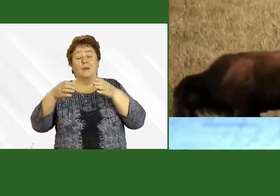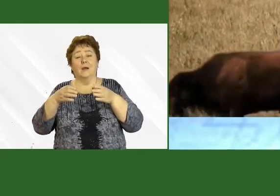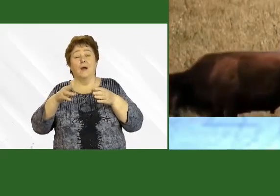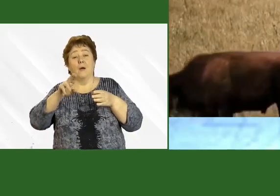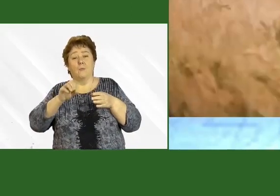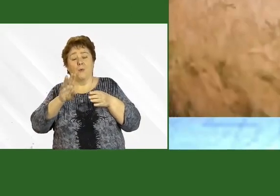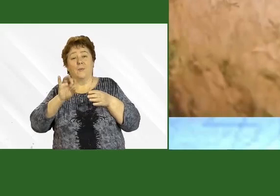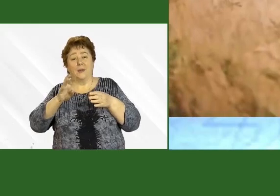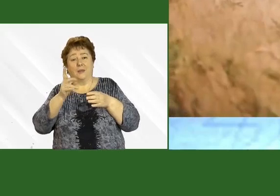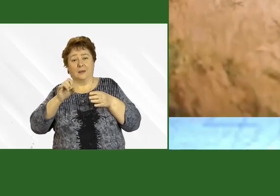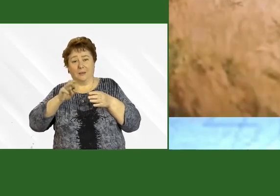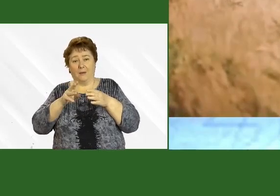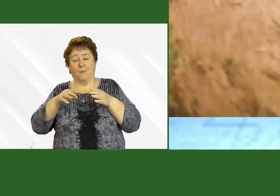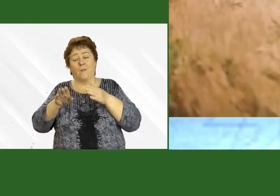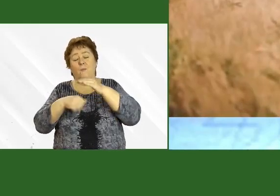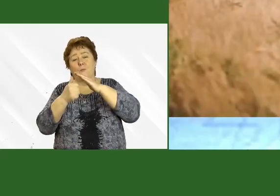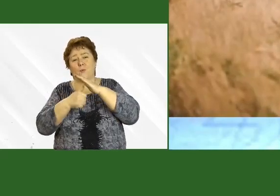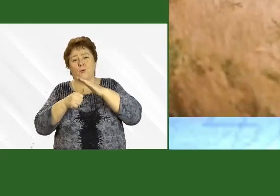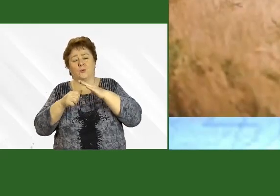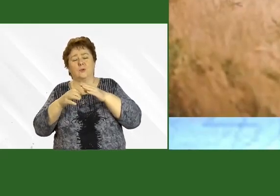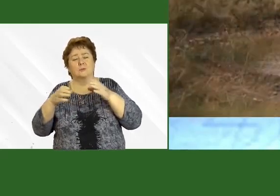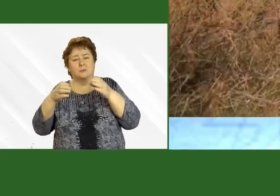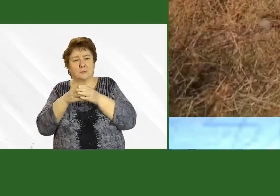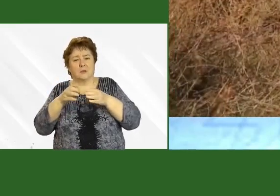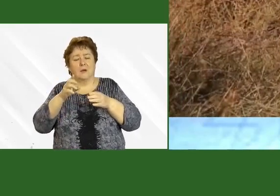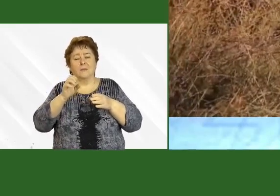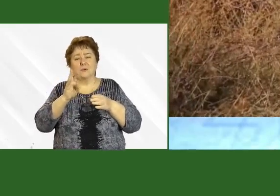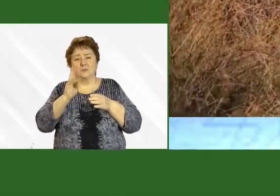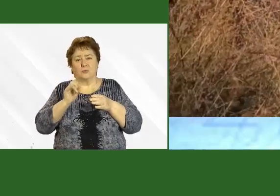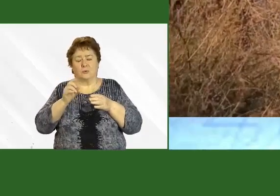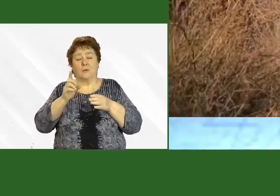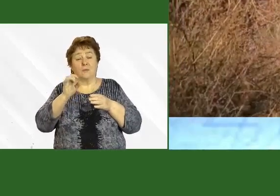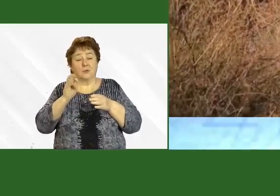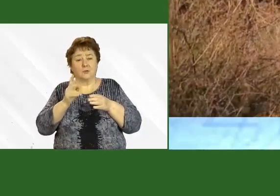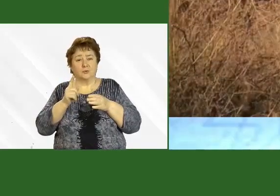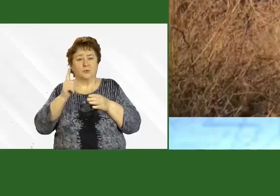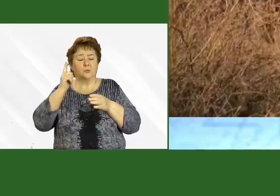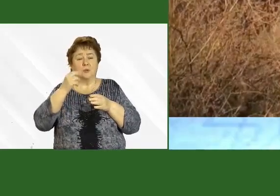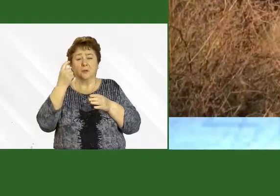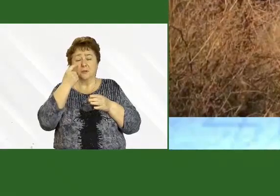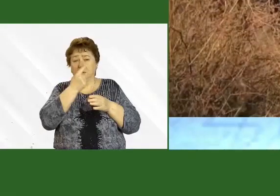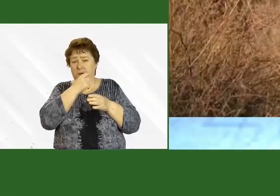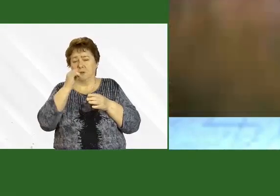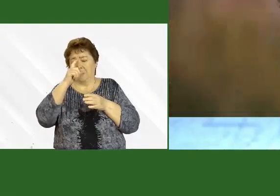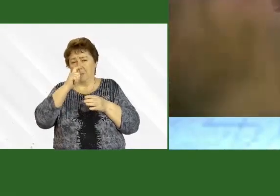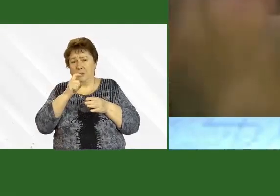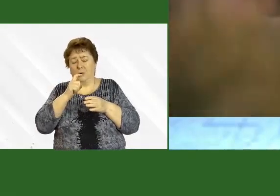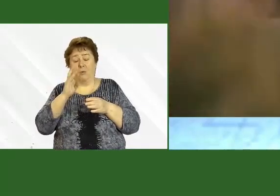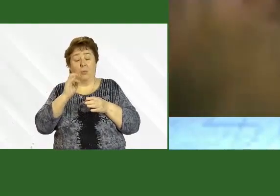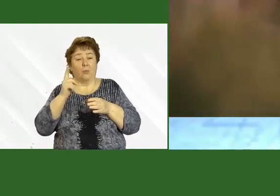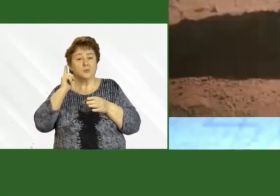бродят стада бизонов у бизонов зрение плохое но слух и обоняние развито